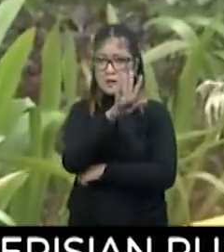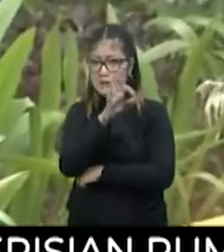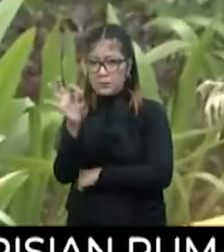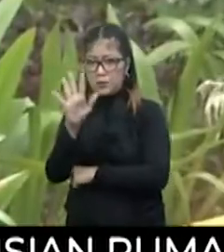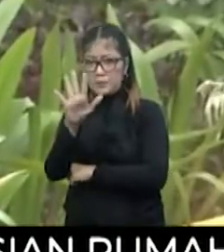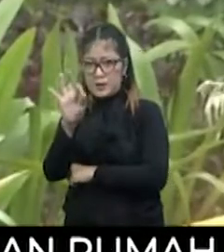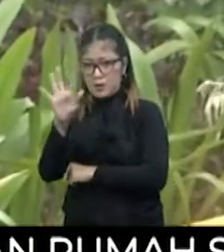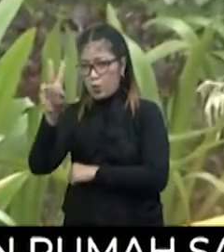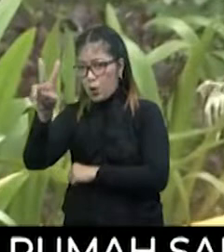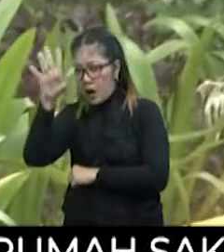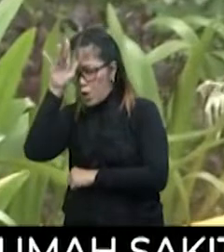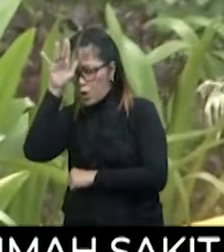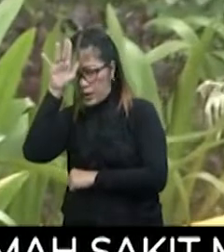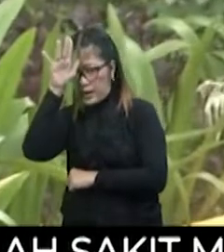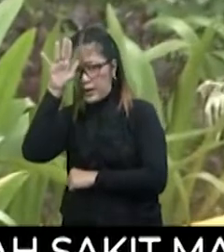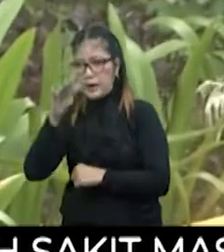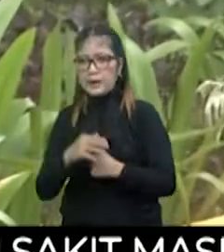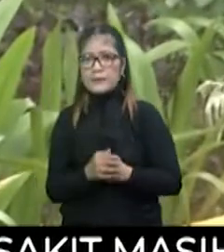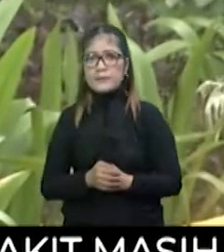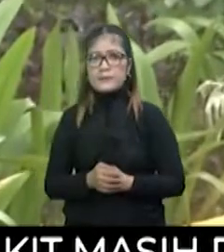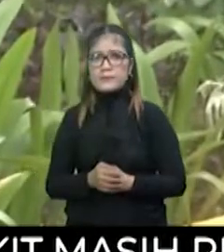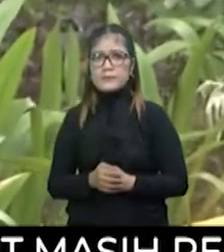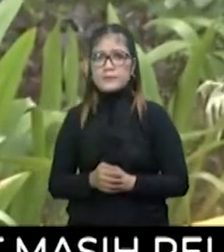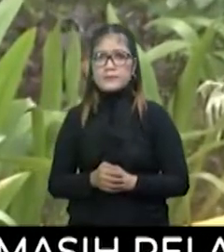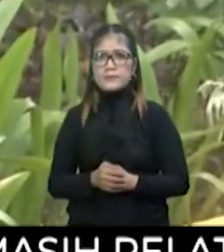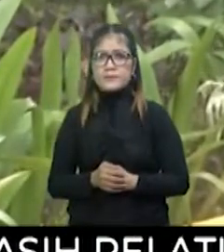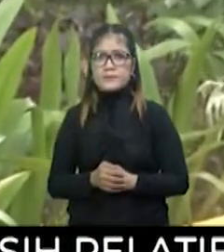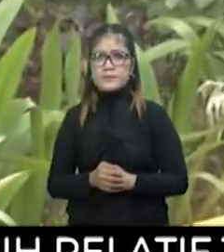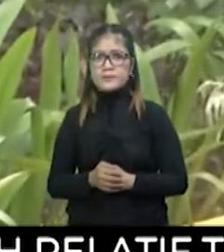Dari Jakarta, Lina Kautsiki, Sugi Cahyadi, Irfan Hardiansyah, iNews melaporkan.